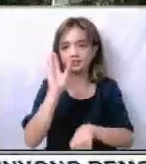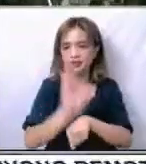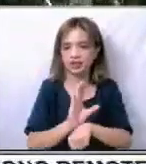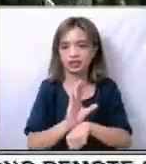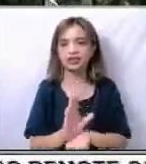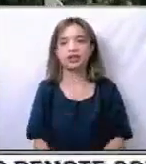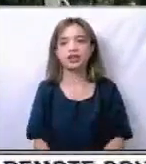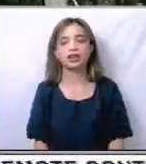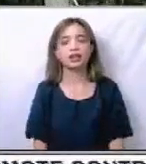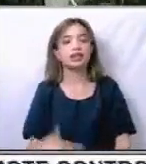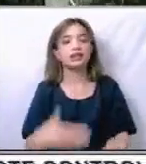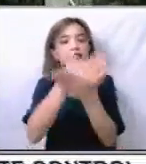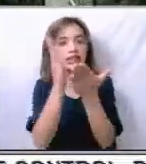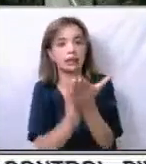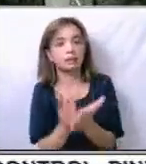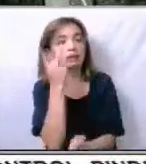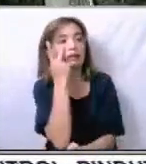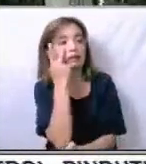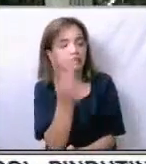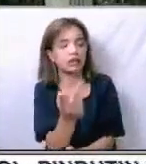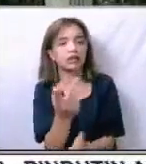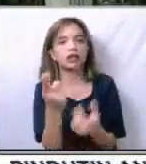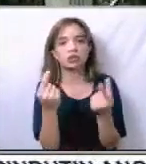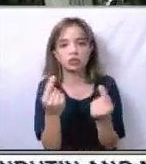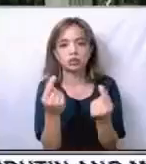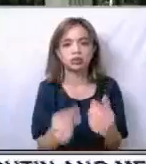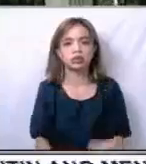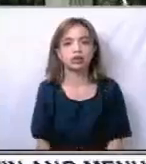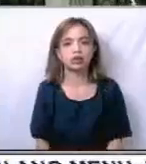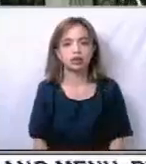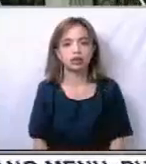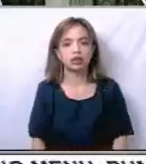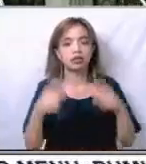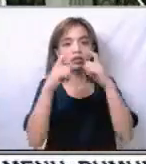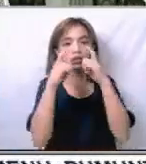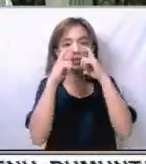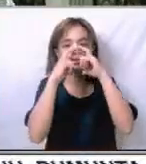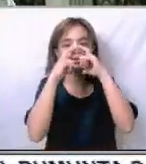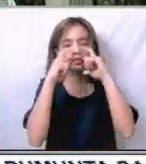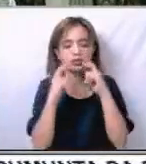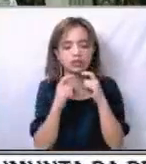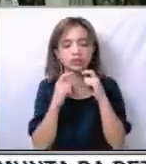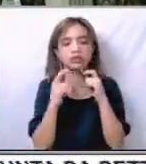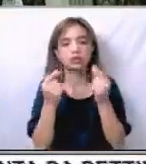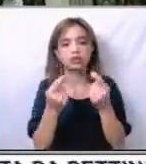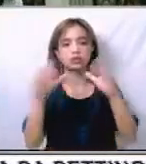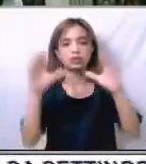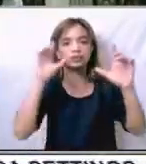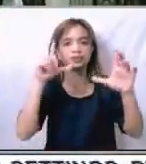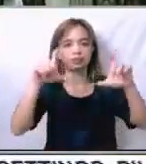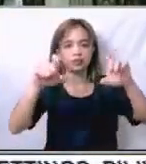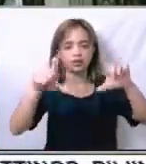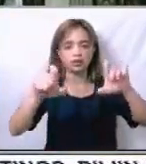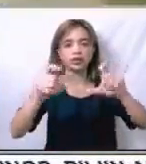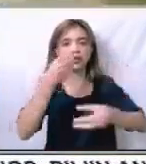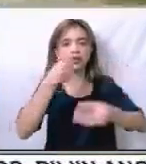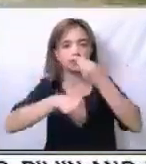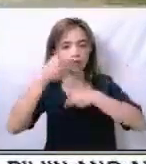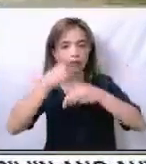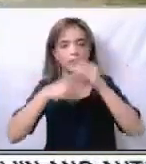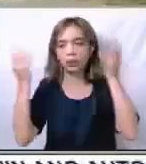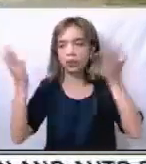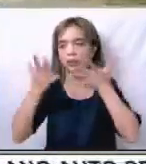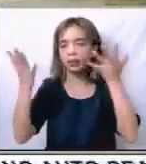Dayan, may ilan din tayong nakita na nagbababa ng face mask para magpicture, kumain at